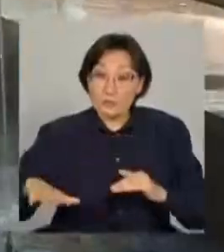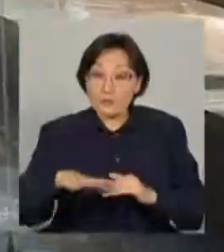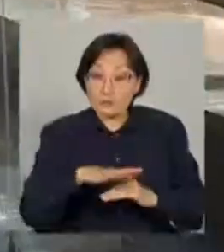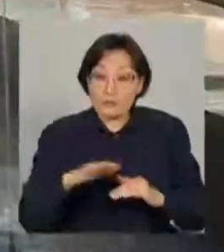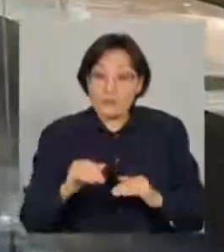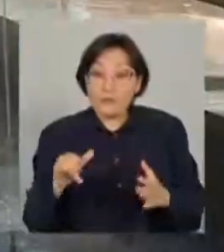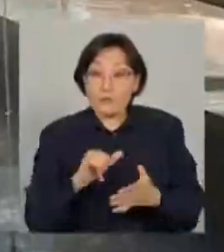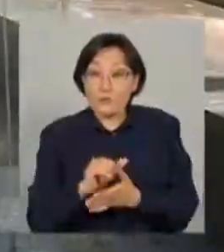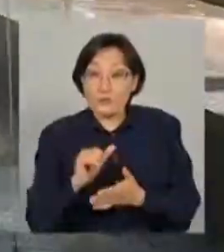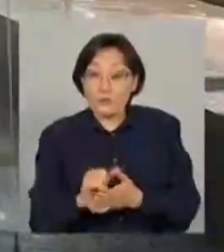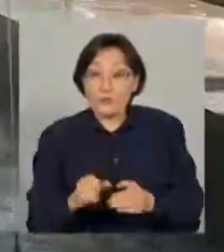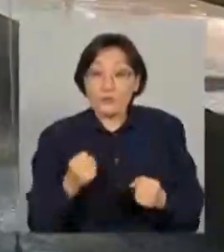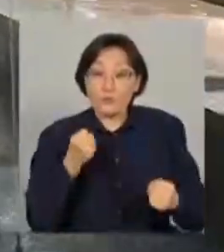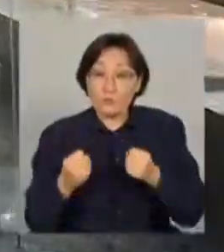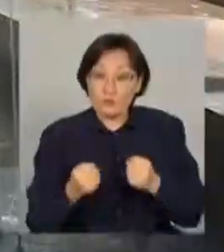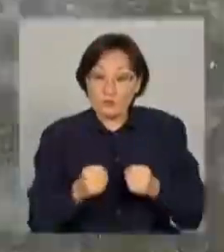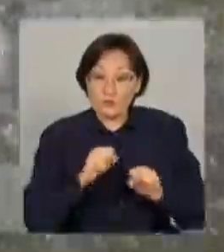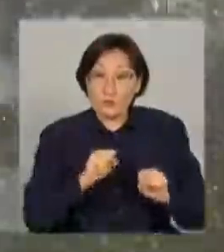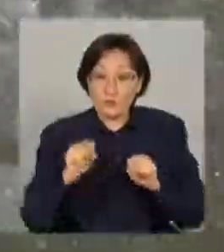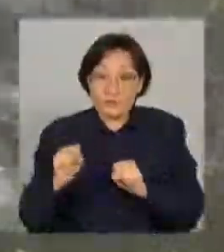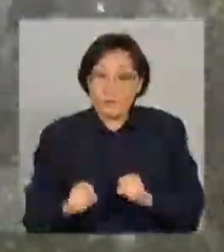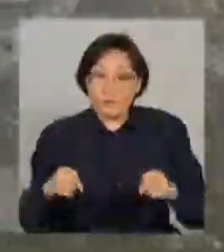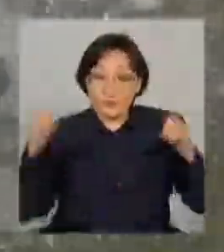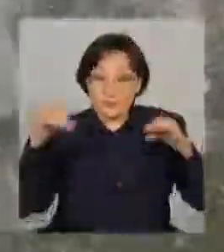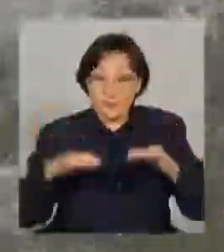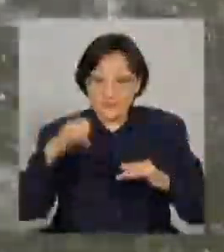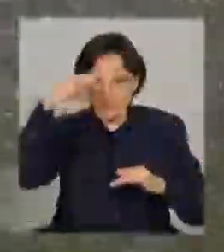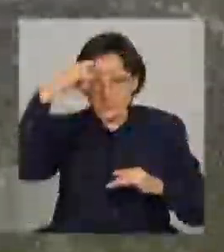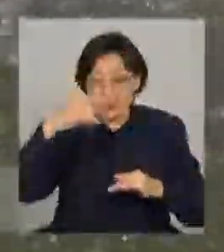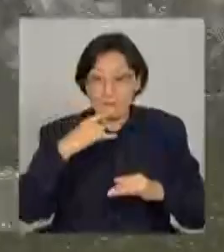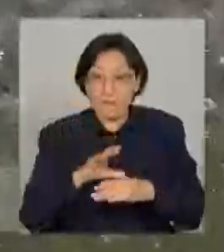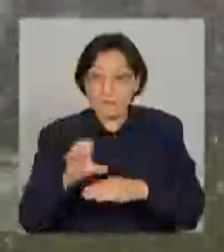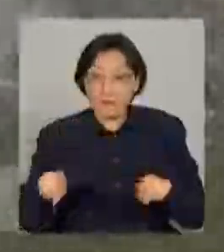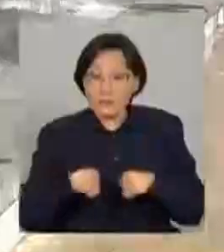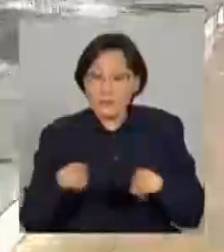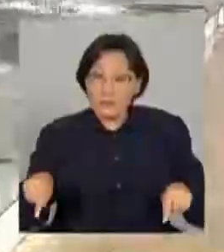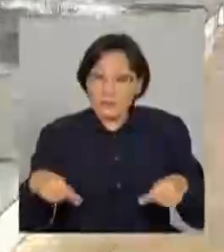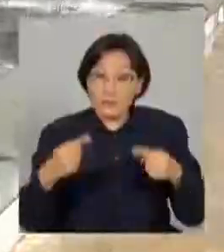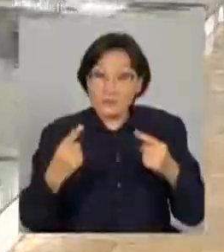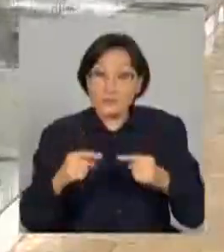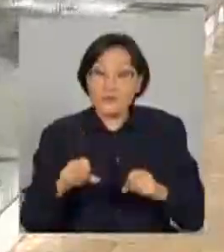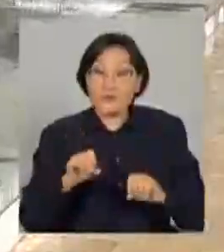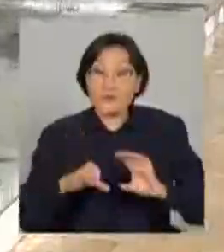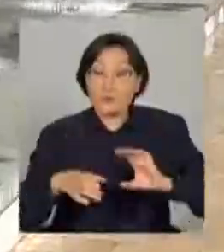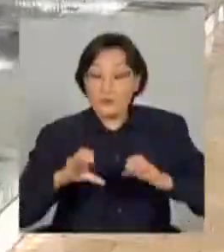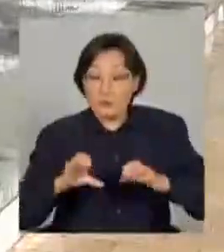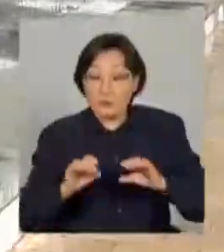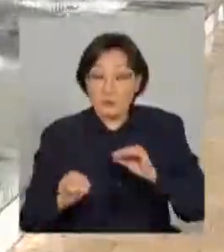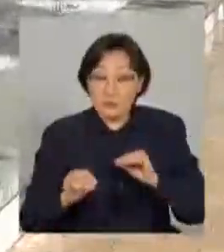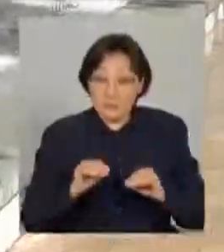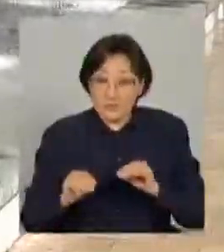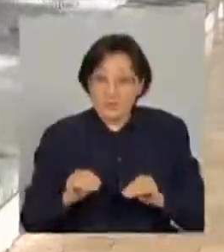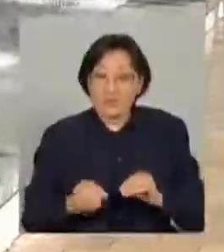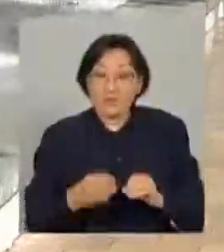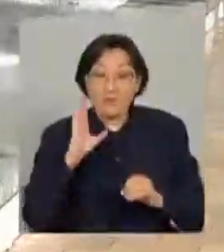объекта установили чугунные опоры и светильники отечественного производства. Также было восстановлено и гранитное покрытие фонтана. По